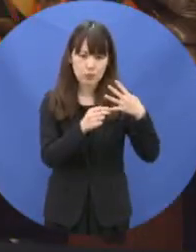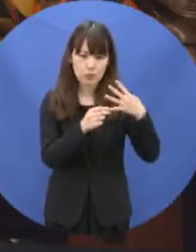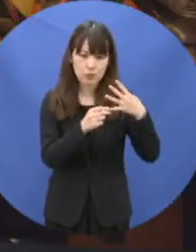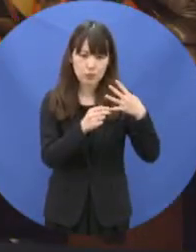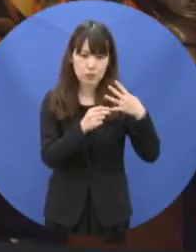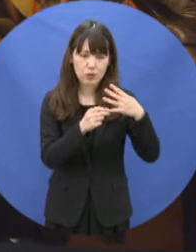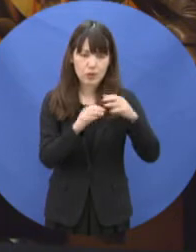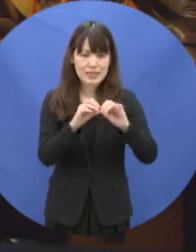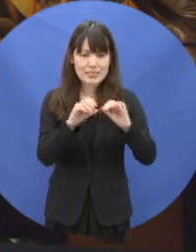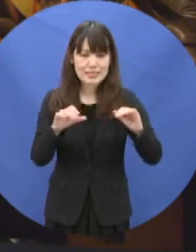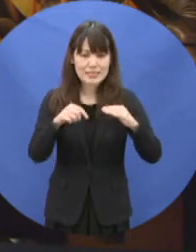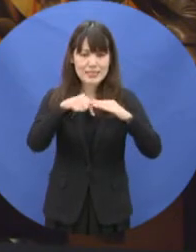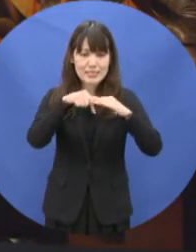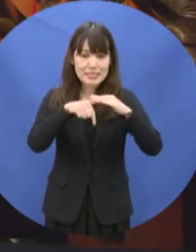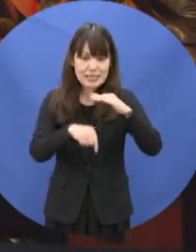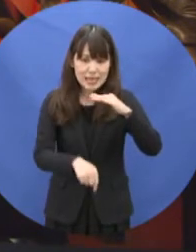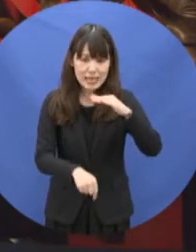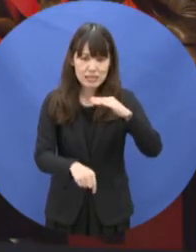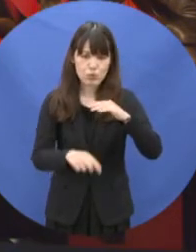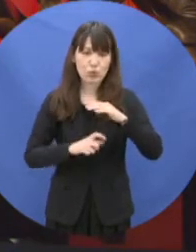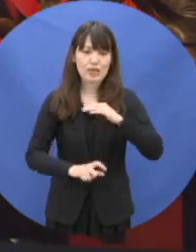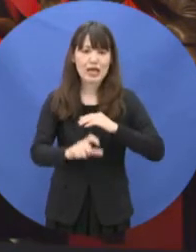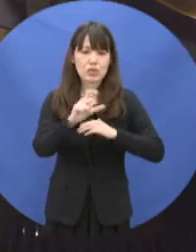顔、地底の太陽ですね。